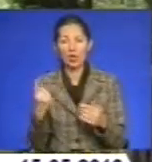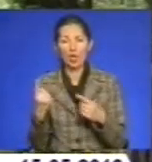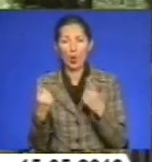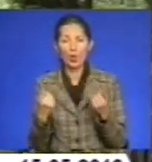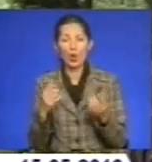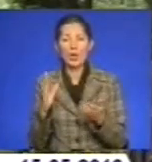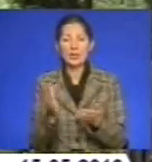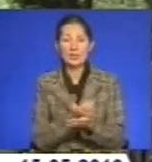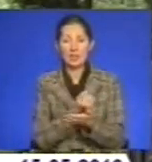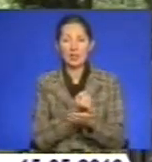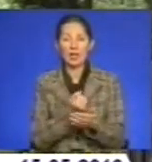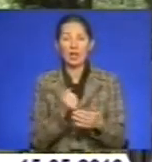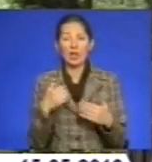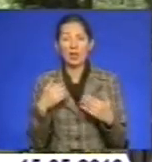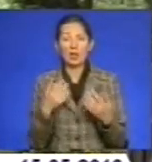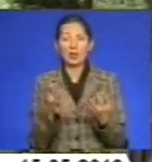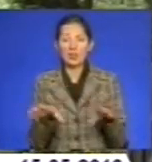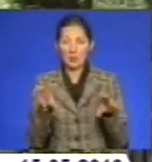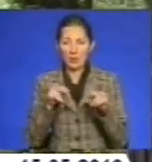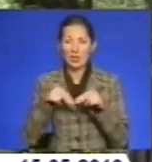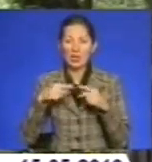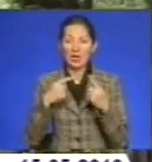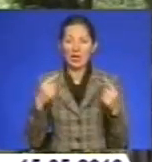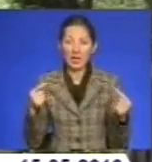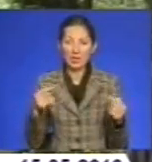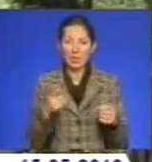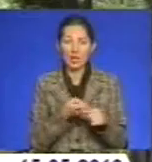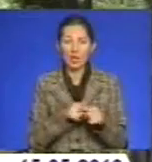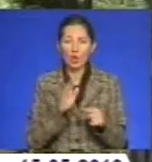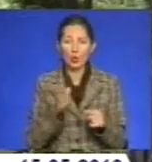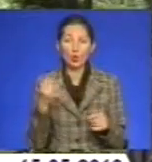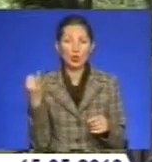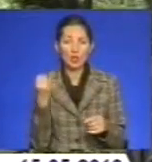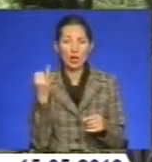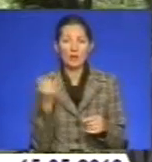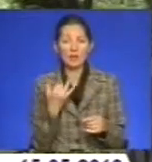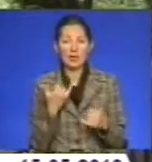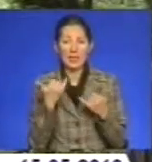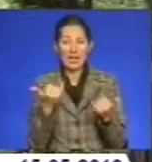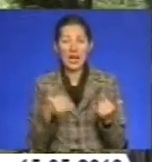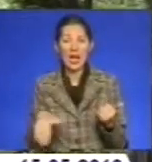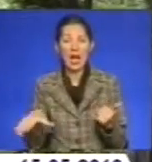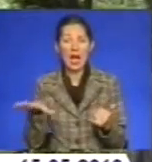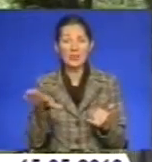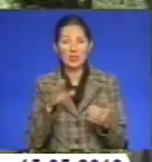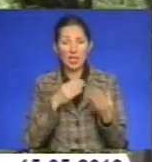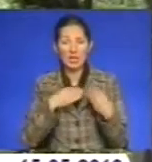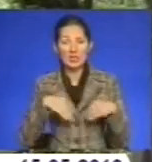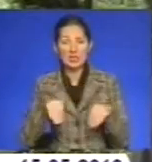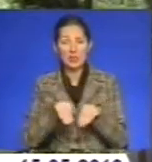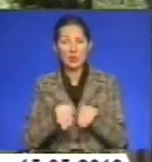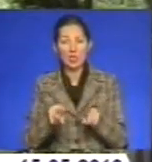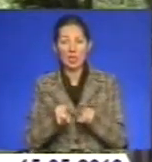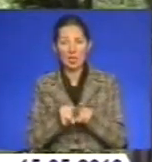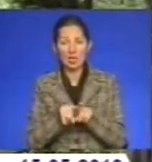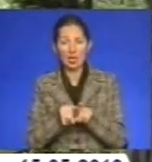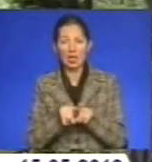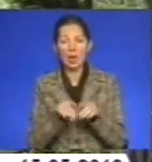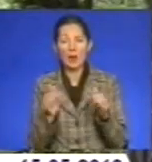одного знайти певні спільні речі, які б могли бути цікавими для всіх сім'ї. Ну, такий, от,